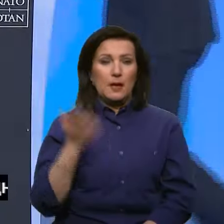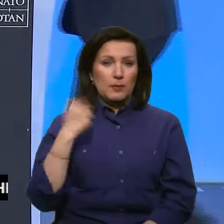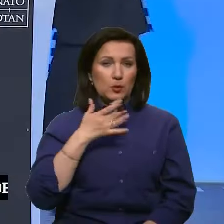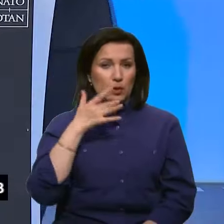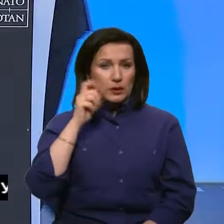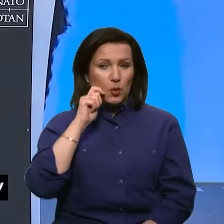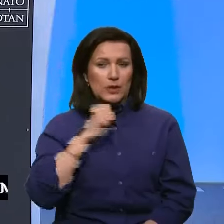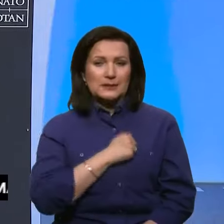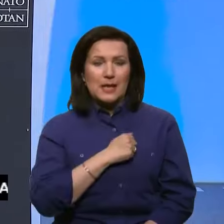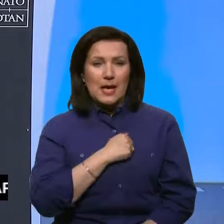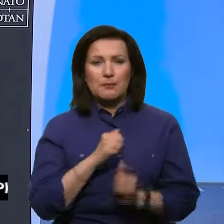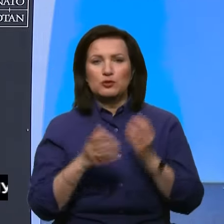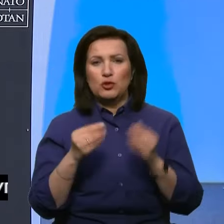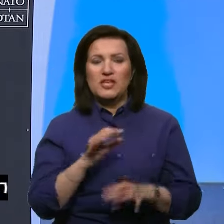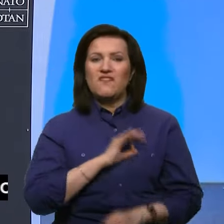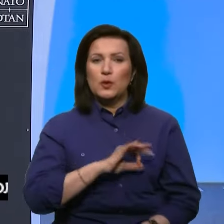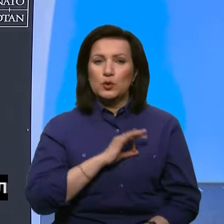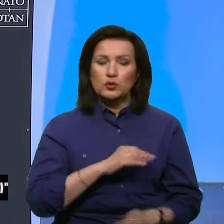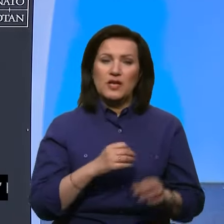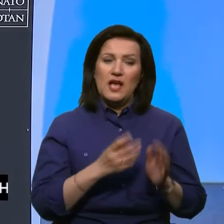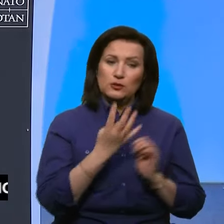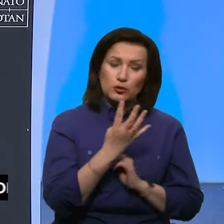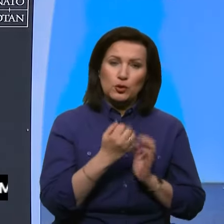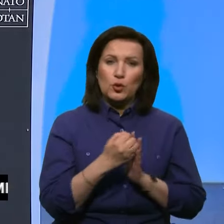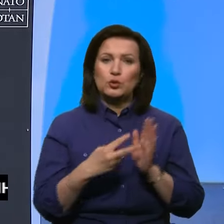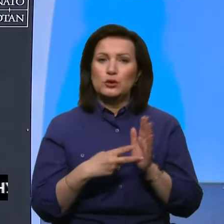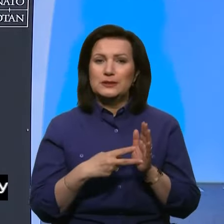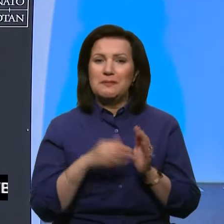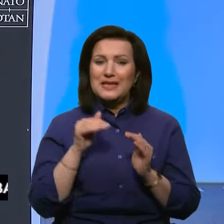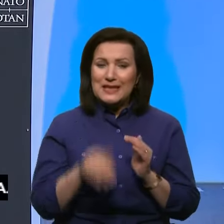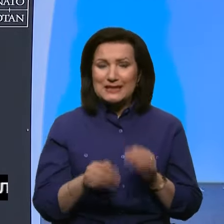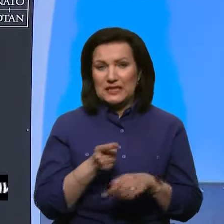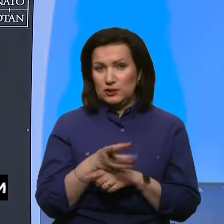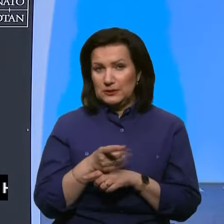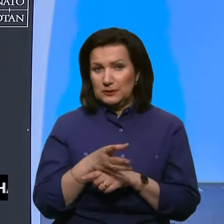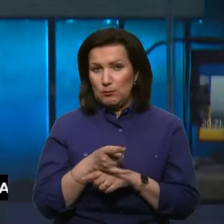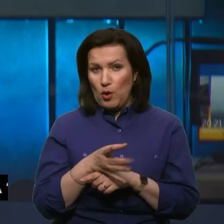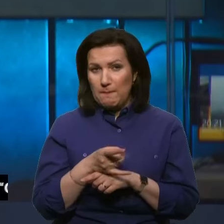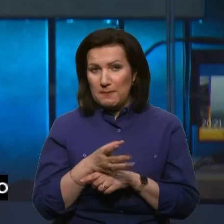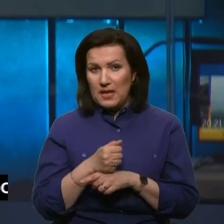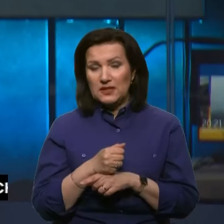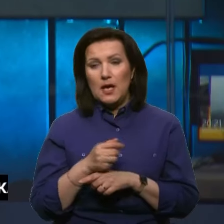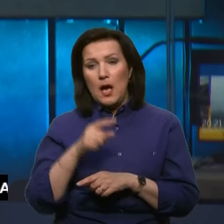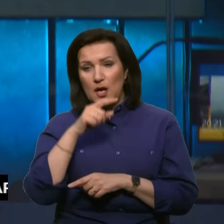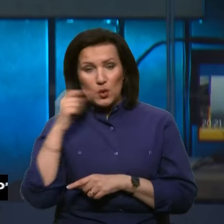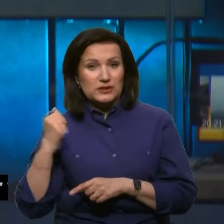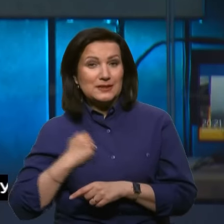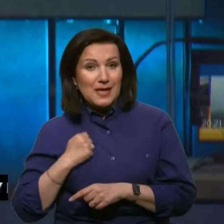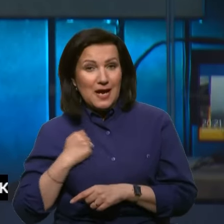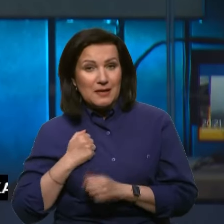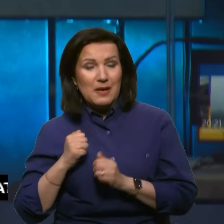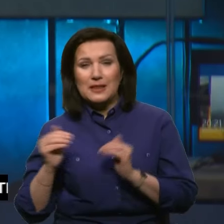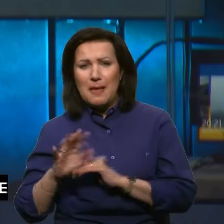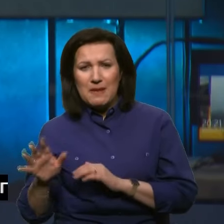минулого літа українська армія щодня використовувала від 4 до 7 тисяч артилерійських боєприпасів. Російська армія